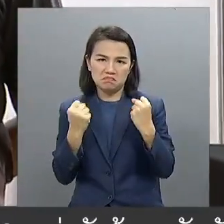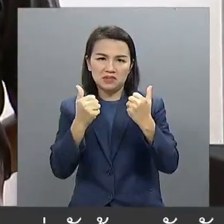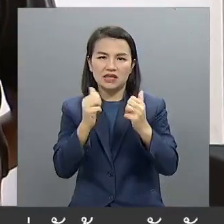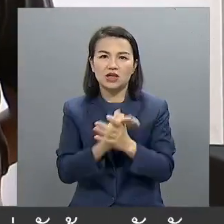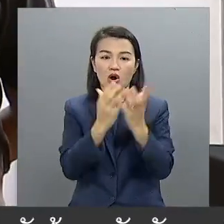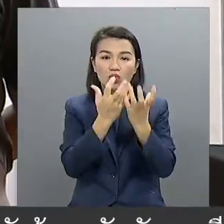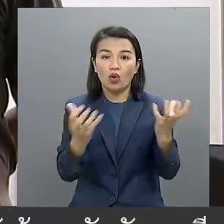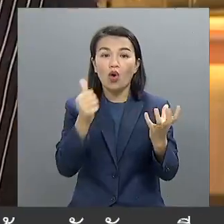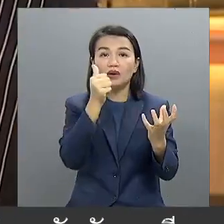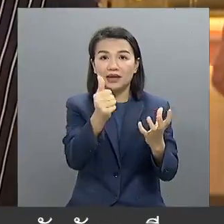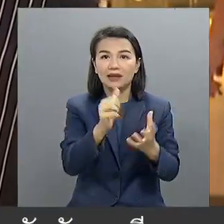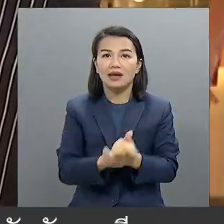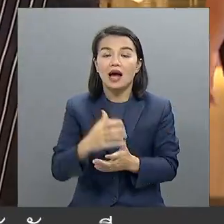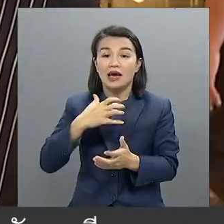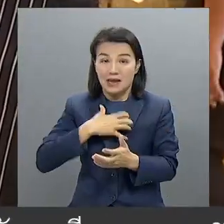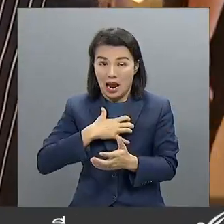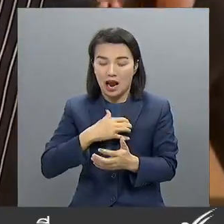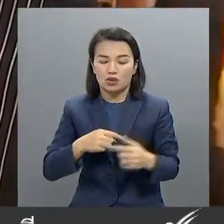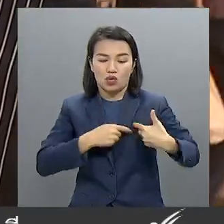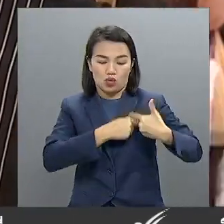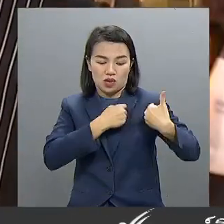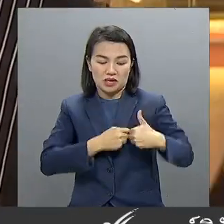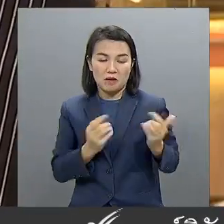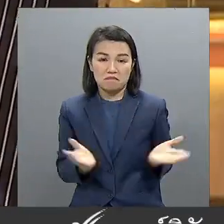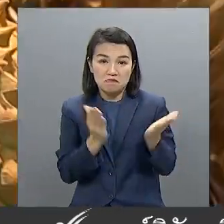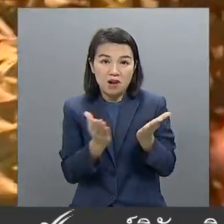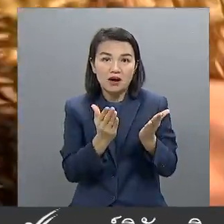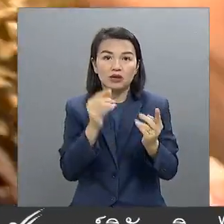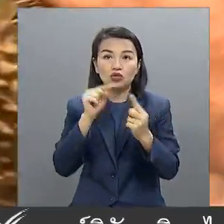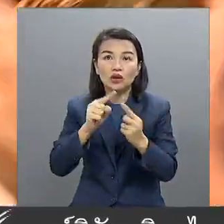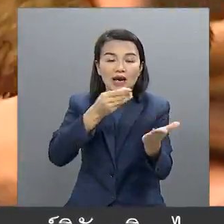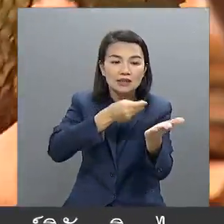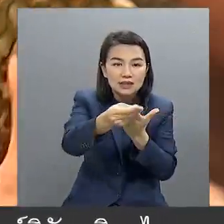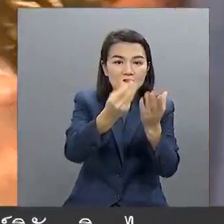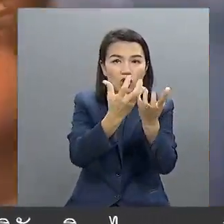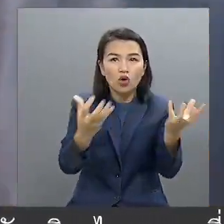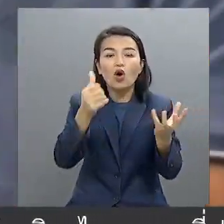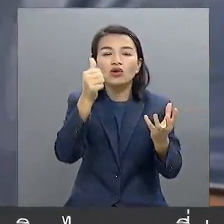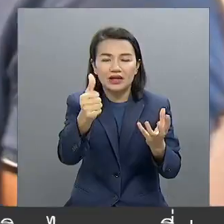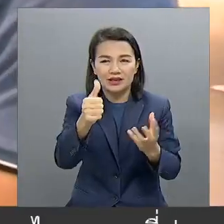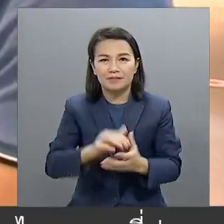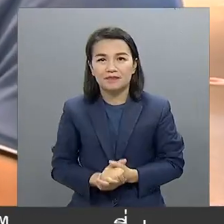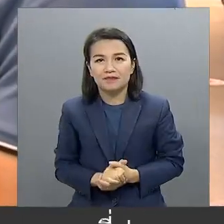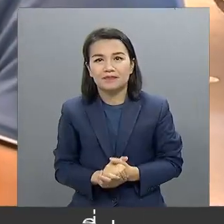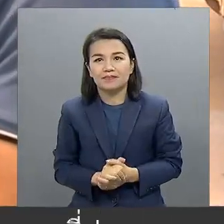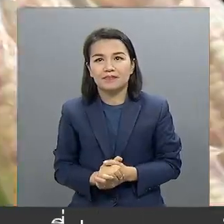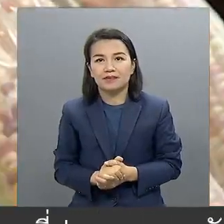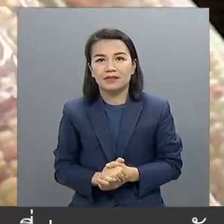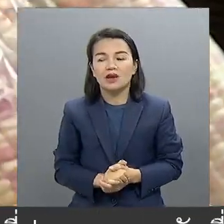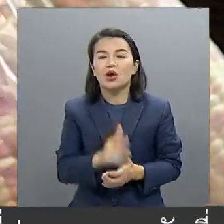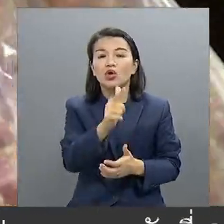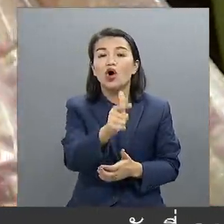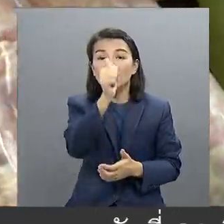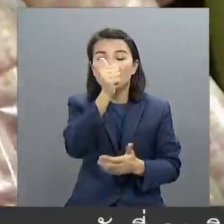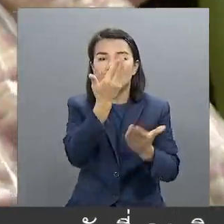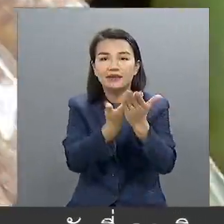ถ้อยากกำลงใจอีกสที่ทำได้คอการอุดหนนผิตทาีๆของพวกเขาเหานี้ต้บอกเลยวาของดีของทูและ